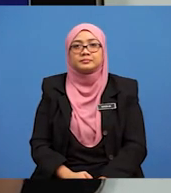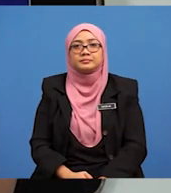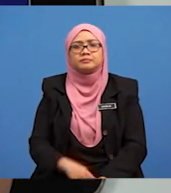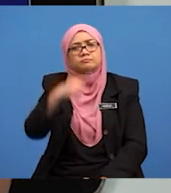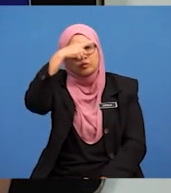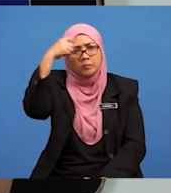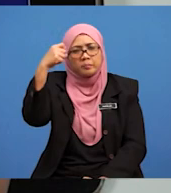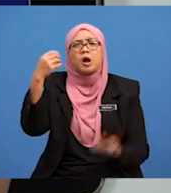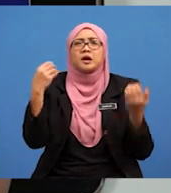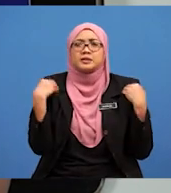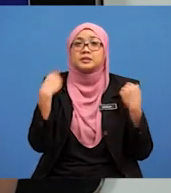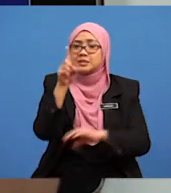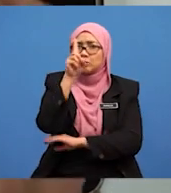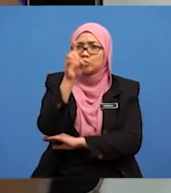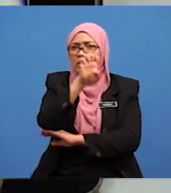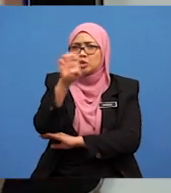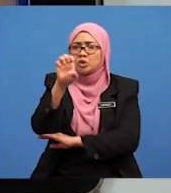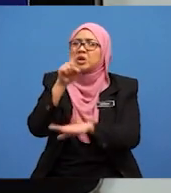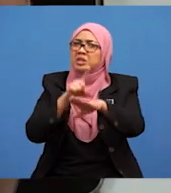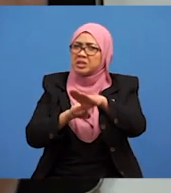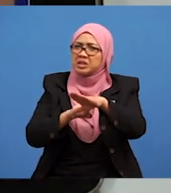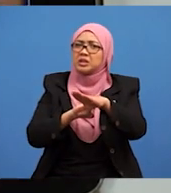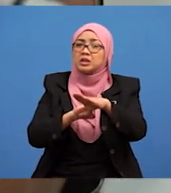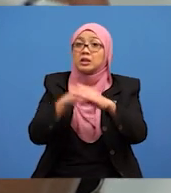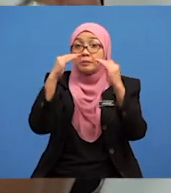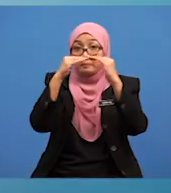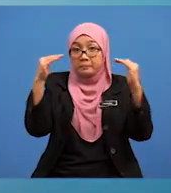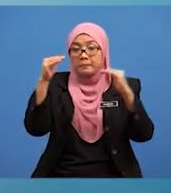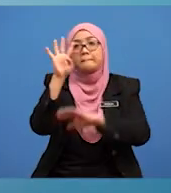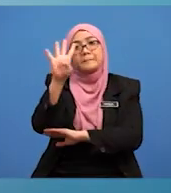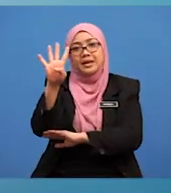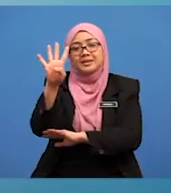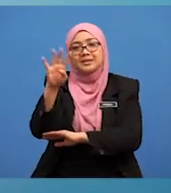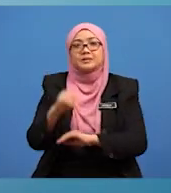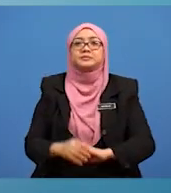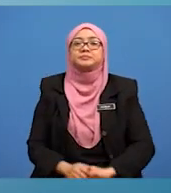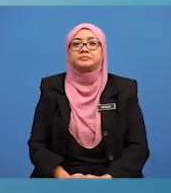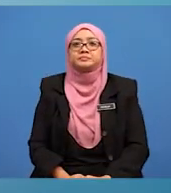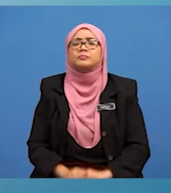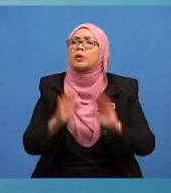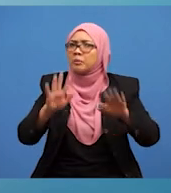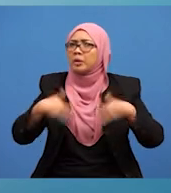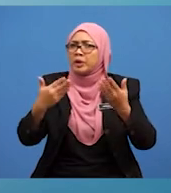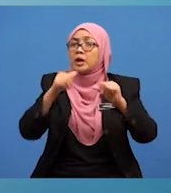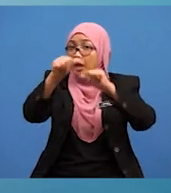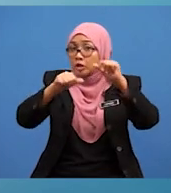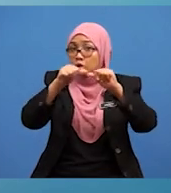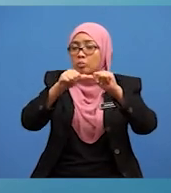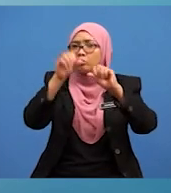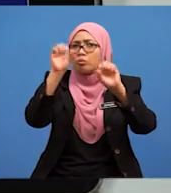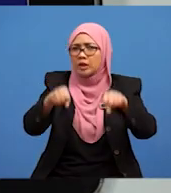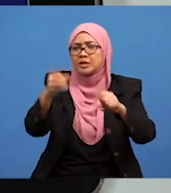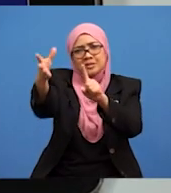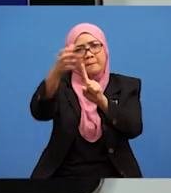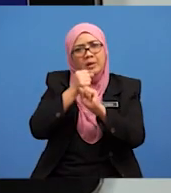Kerana terdapat satu elektron di petala yang keempat. E, bagaimana atom boleh mencapai susunan elektron